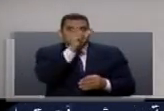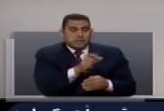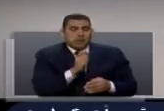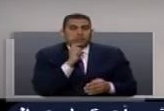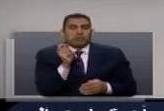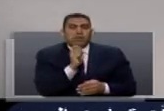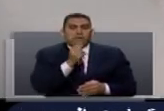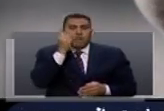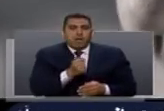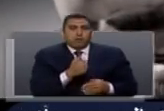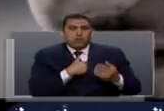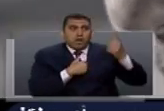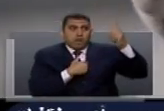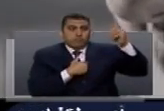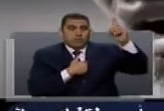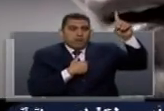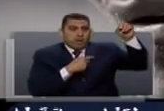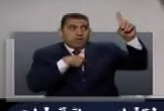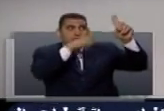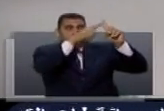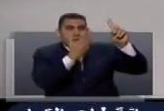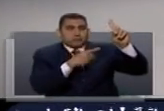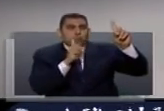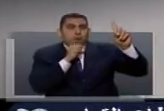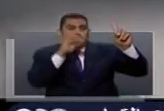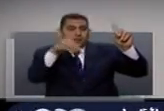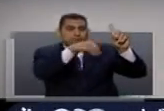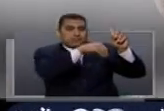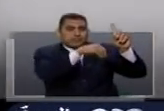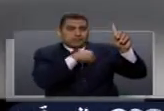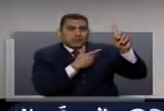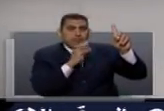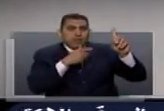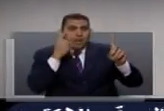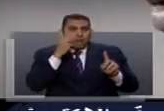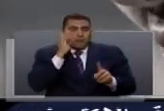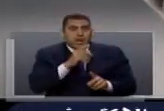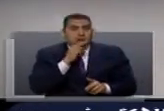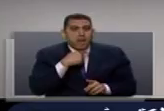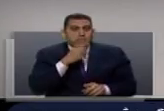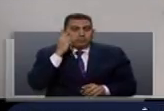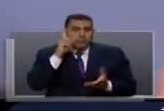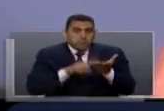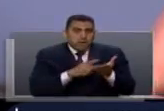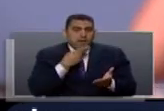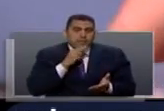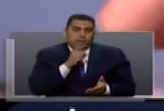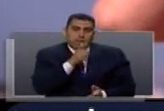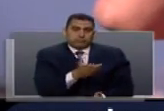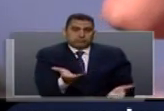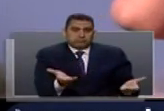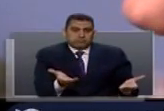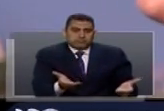اضعف من ان هو يكون ان مصير انسان تاني يتعلق بخبره سواء صادق او